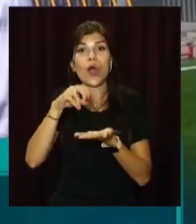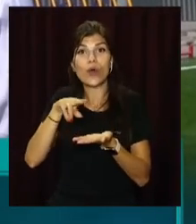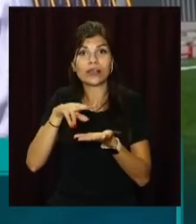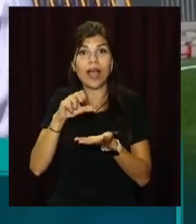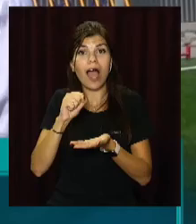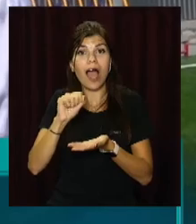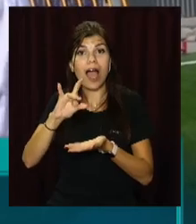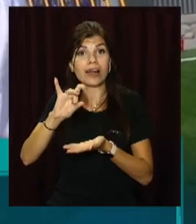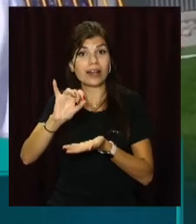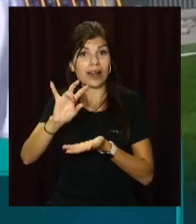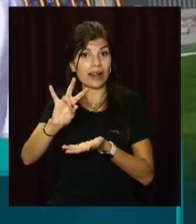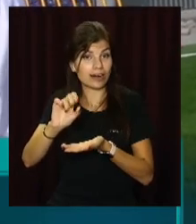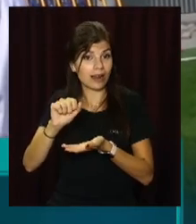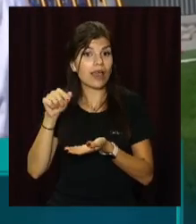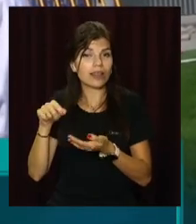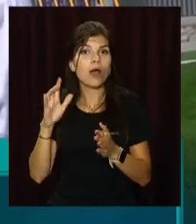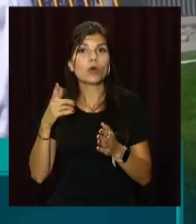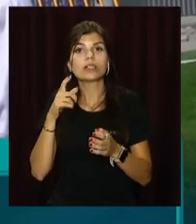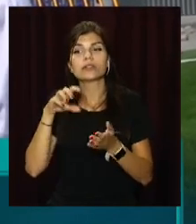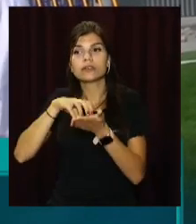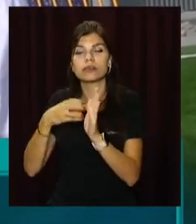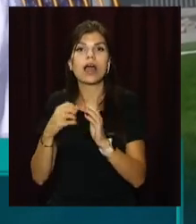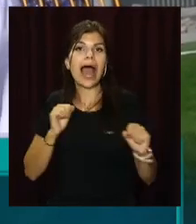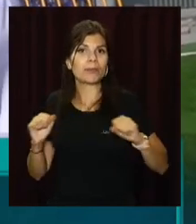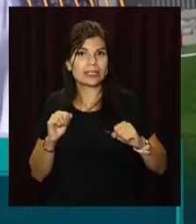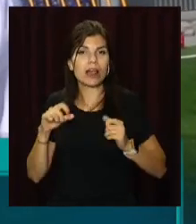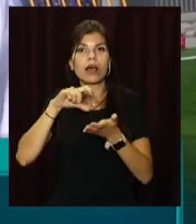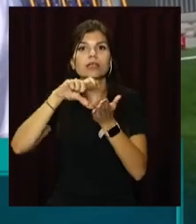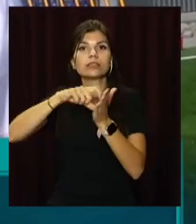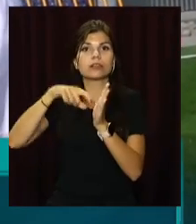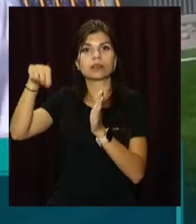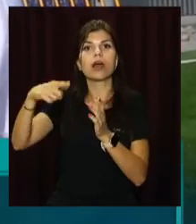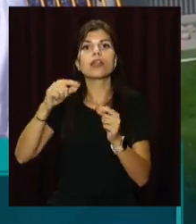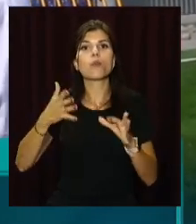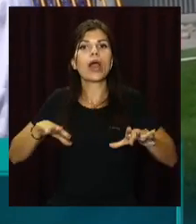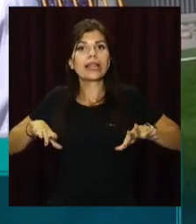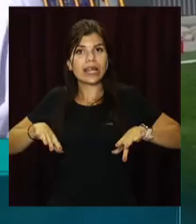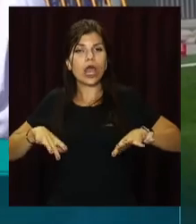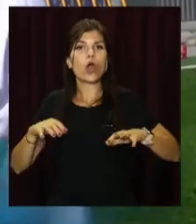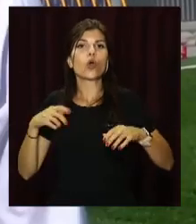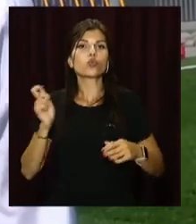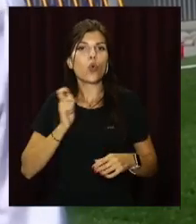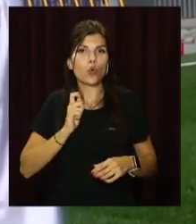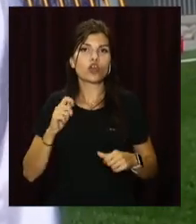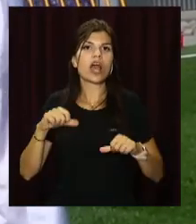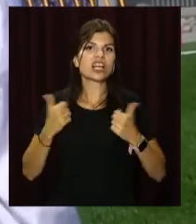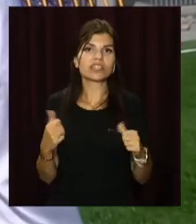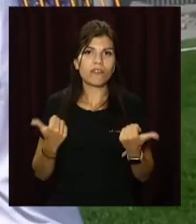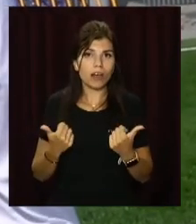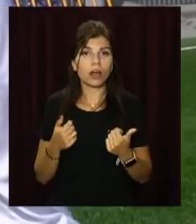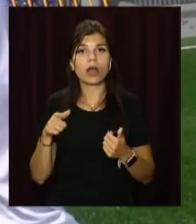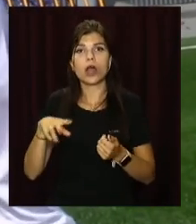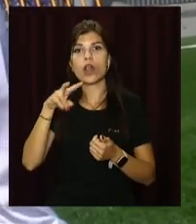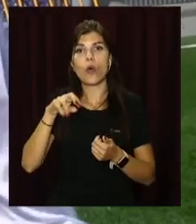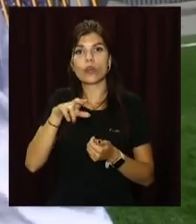включает здание администрации, также включает здание, где будут находиться тренерские, душевые и раздевалки. Ледовая